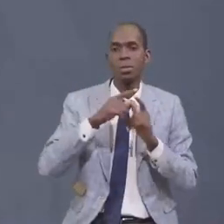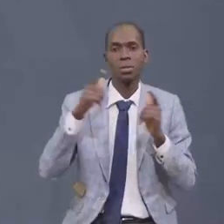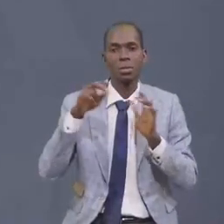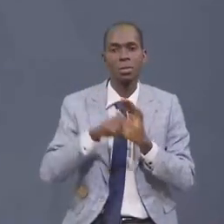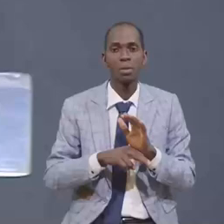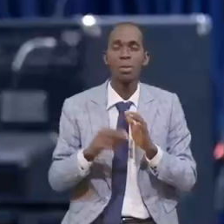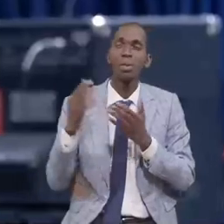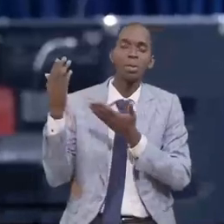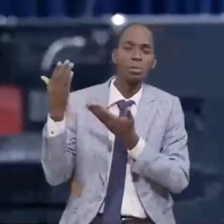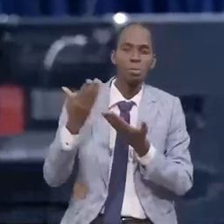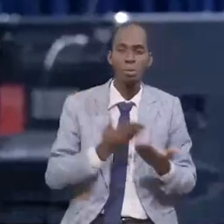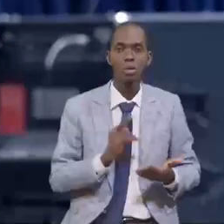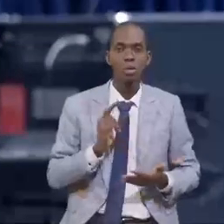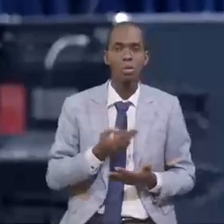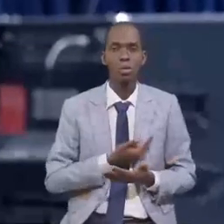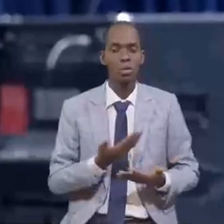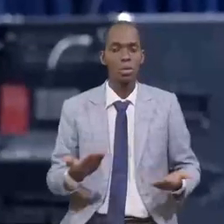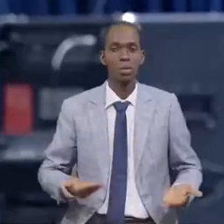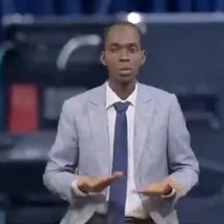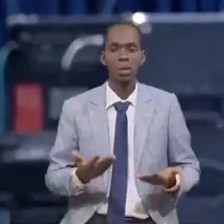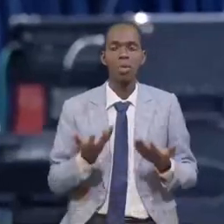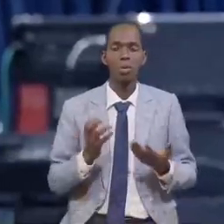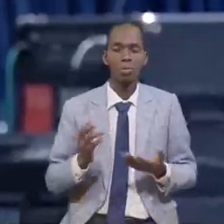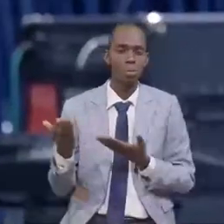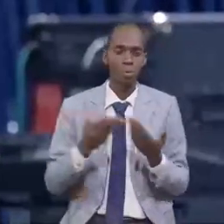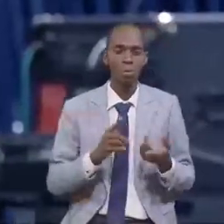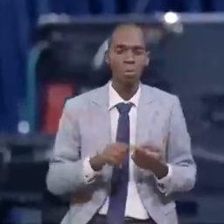nous amène à la vie et nous appelle dans le ministère.